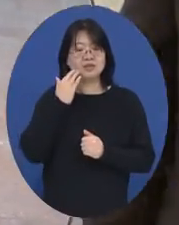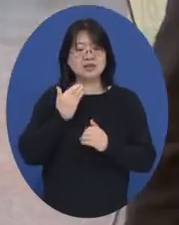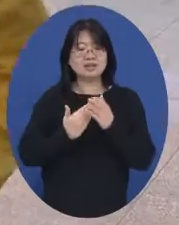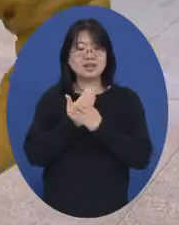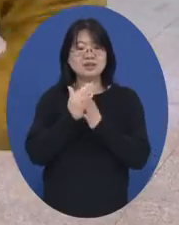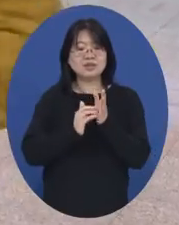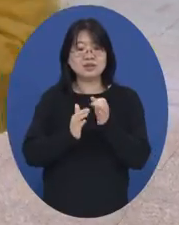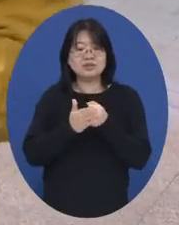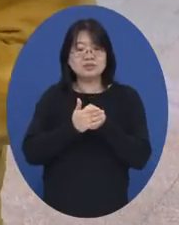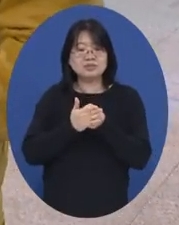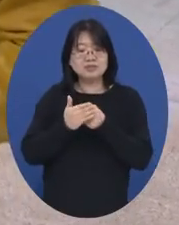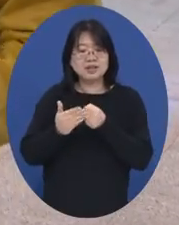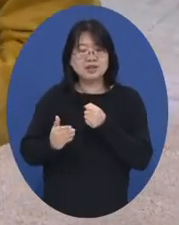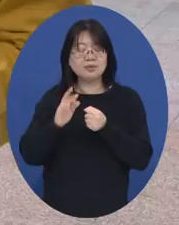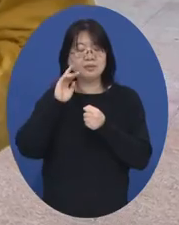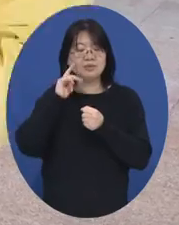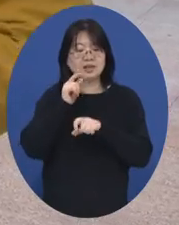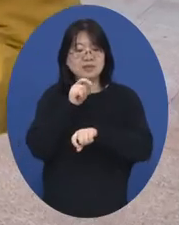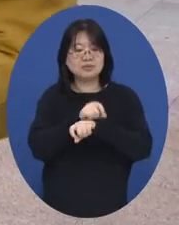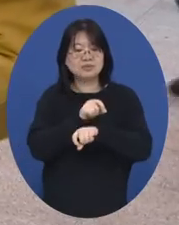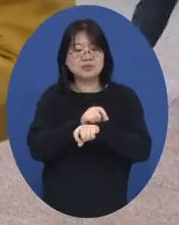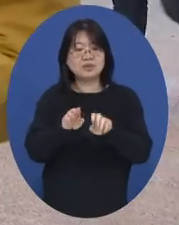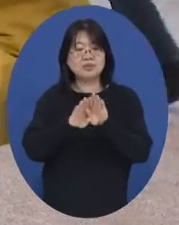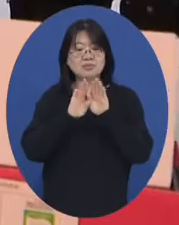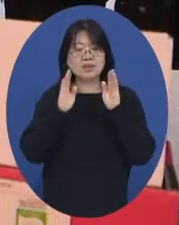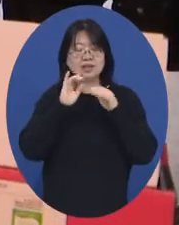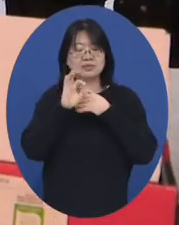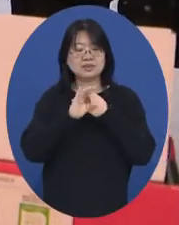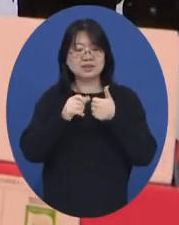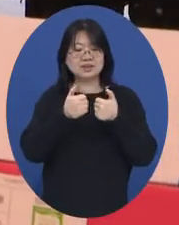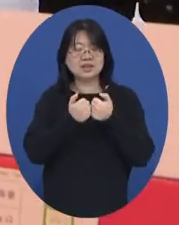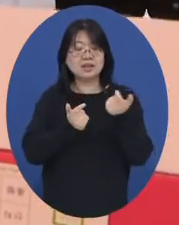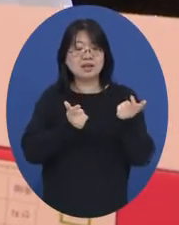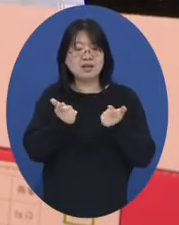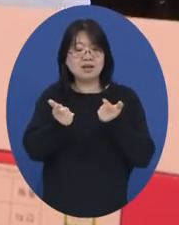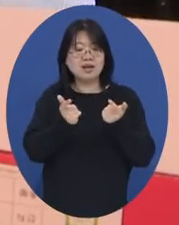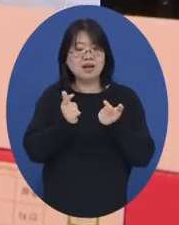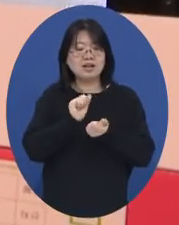이후 비상대책본부를 출범하고 임시회 일정을 조정하는 등